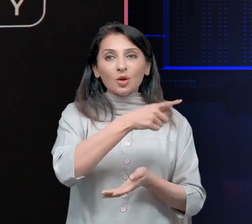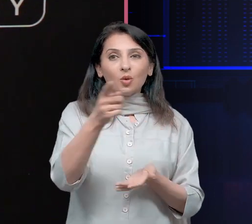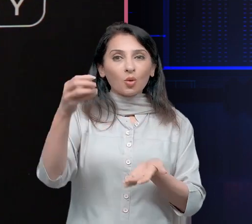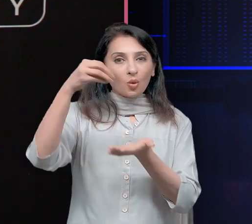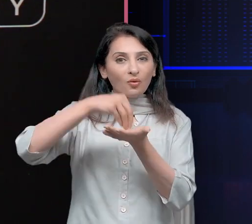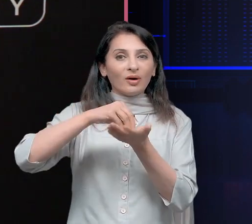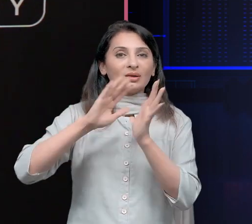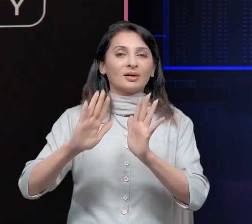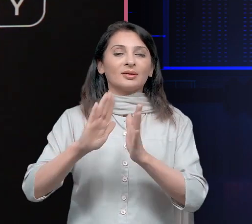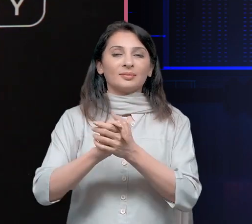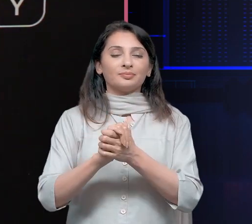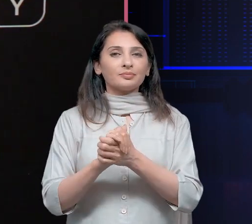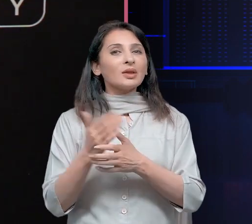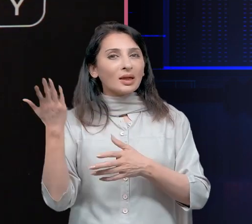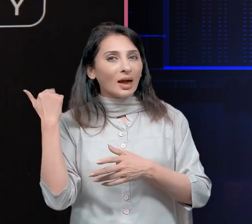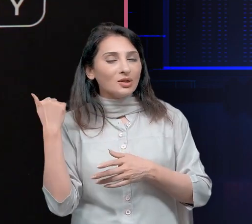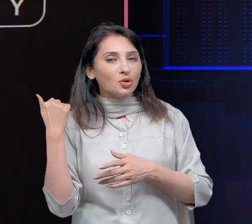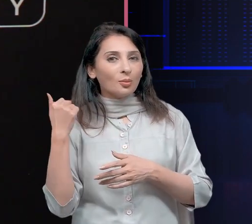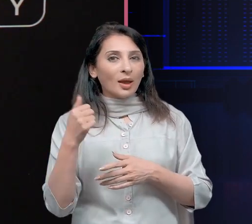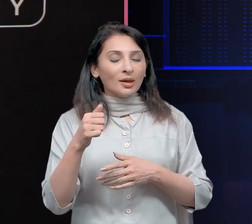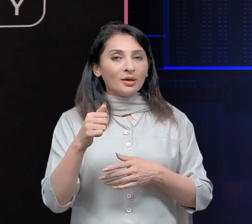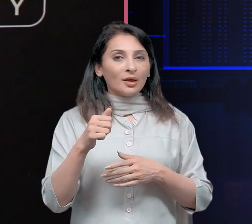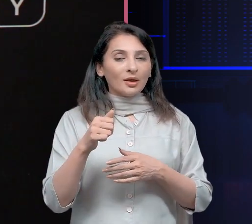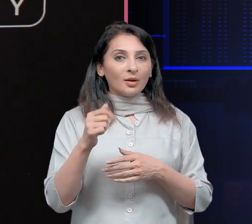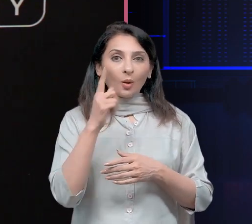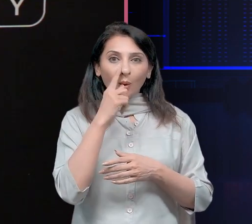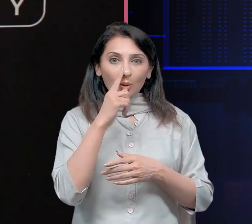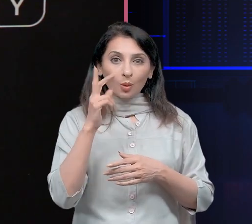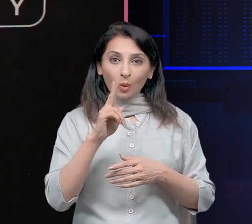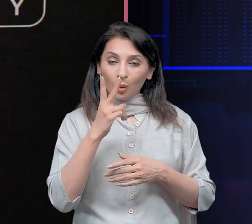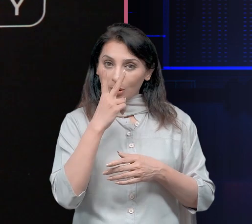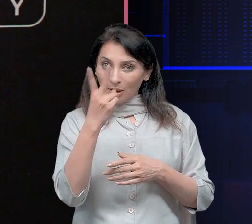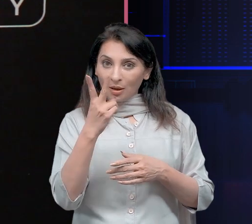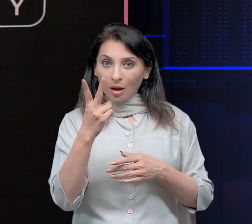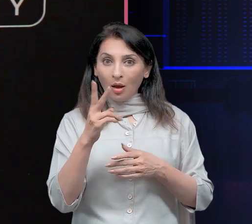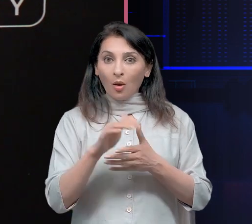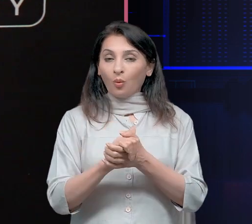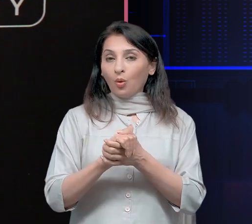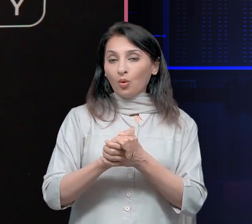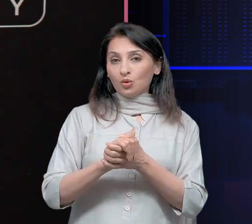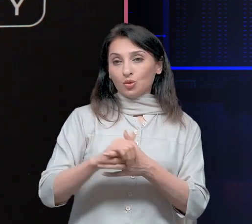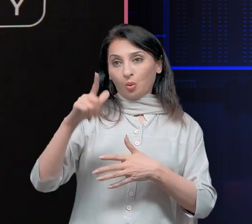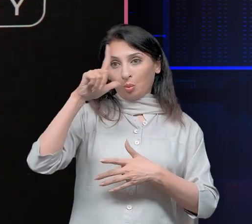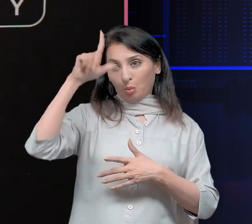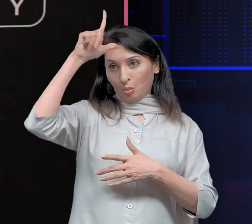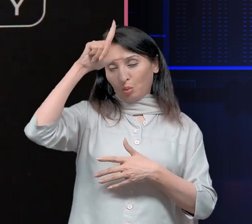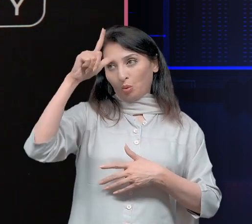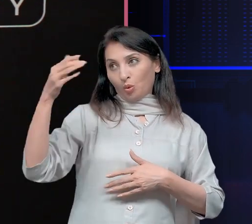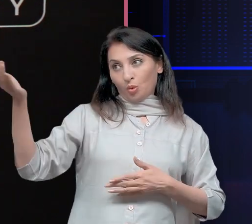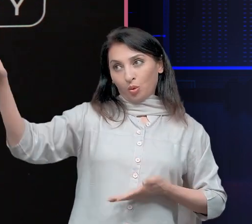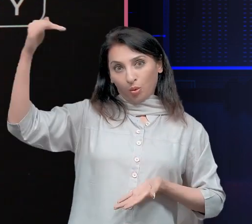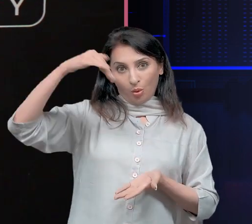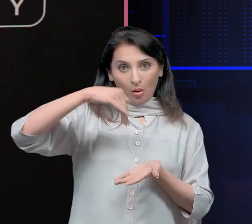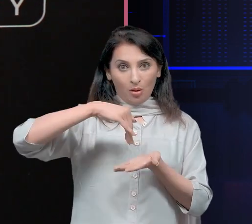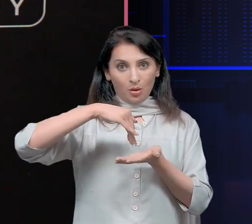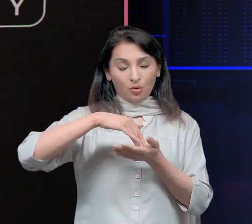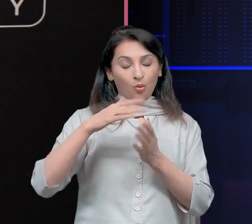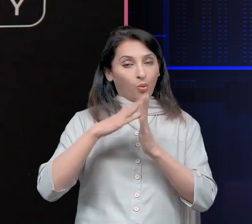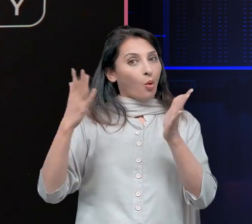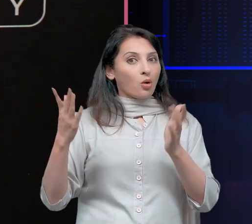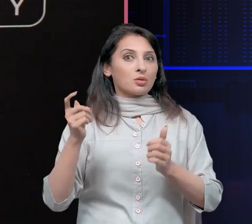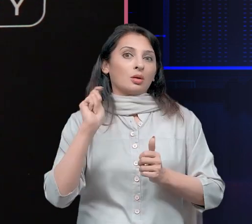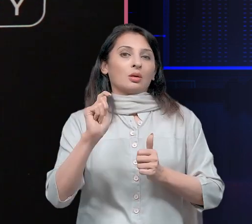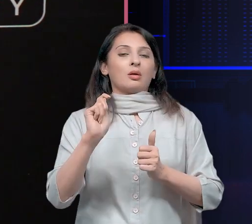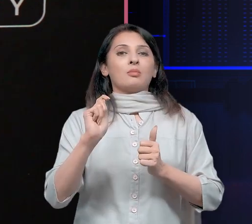پہنچائیں. کل جو میں نے وہ عورتوں کو دیکھا پبلک آفیسرز، اور وہ جو پرائڈ سے آئی تھیں سب کی سب،